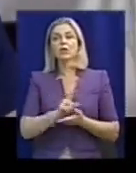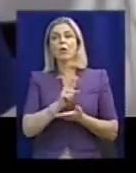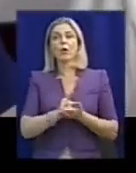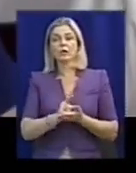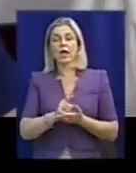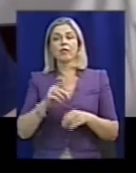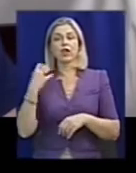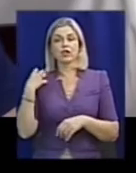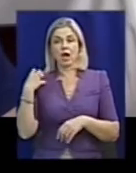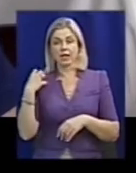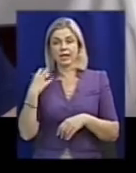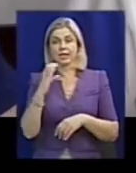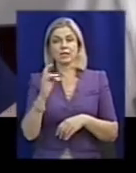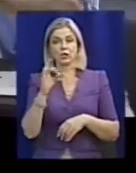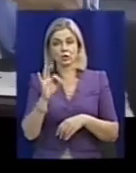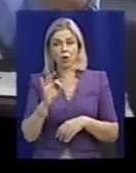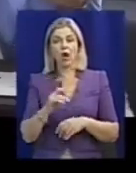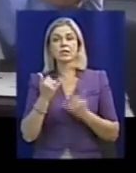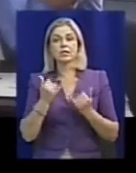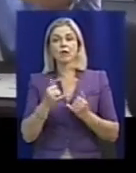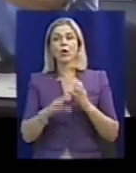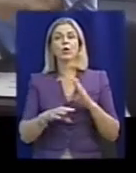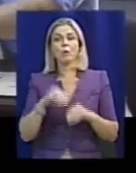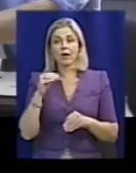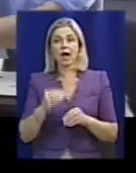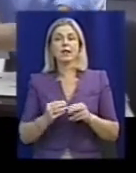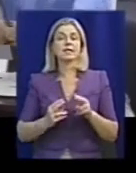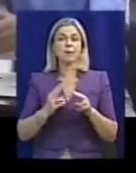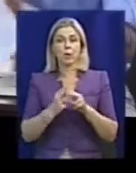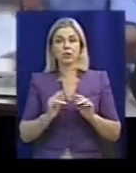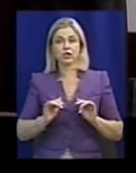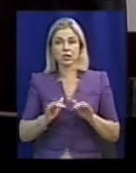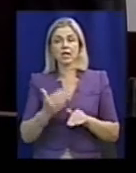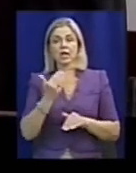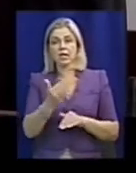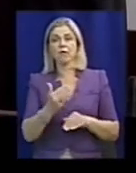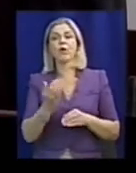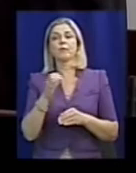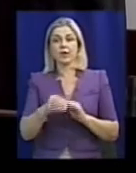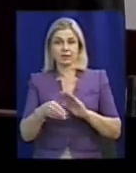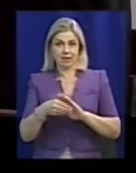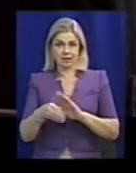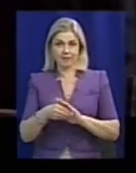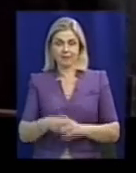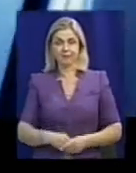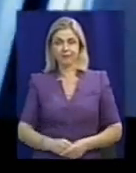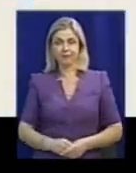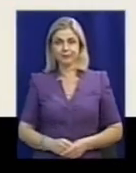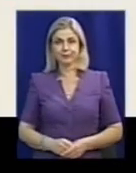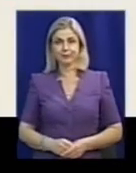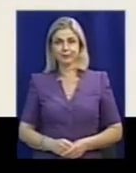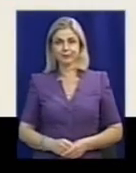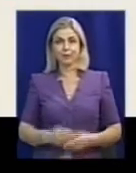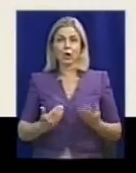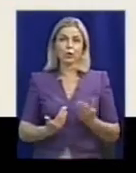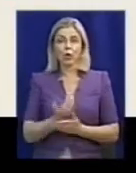слідчого ізолятора Роману Цибулі сьогодні обирали запобіжний захід. Йому інкримінують хабарництво.